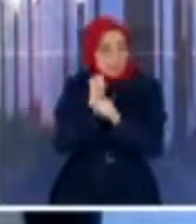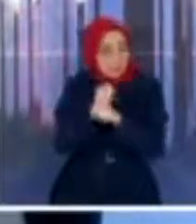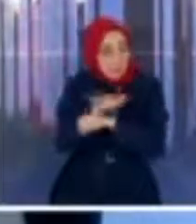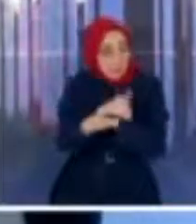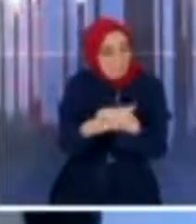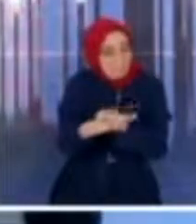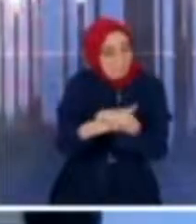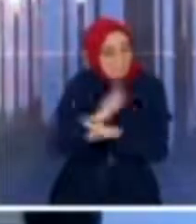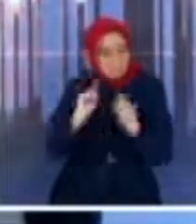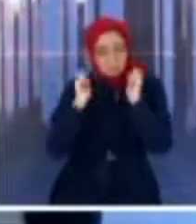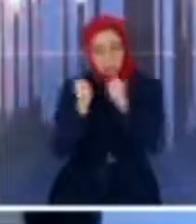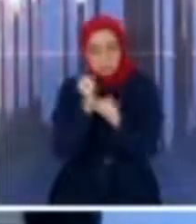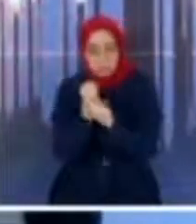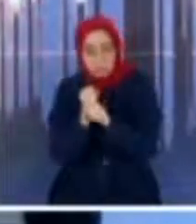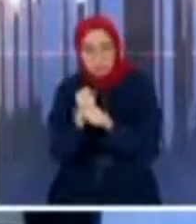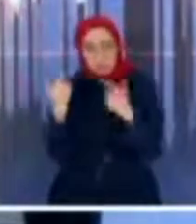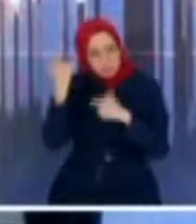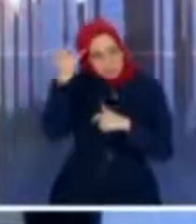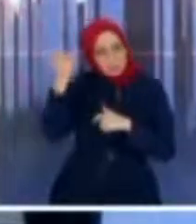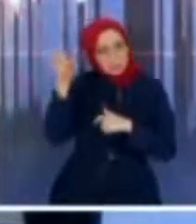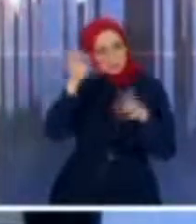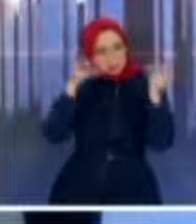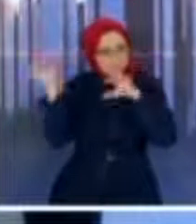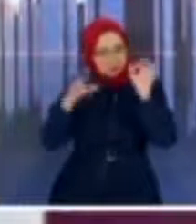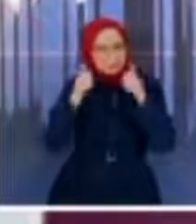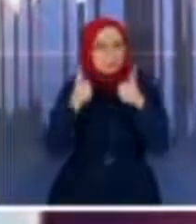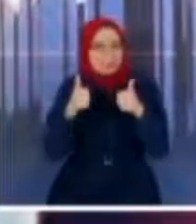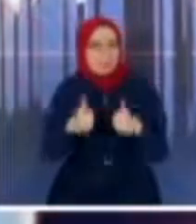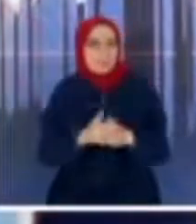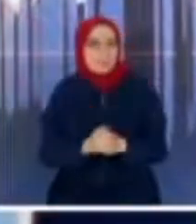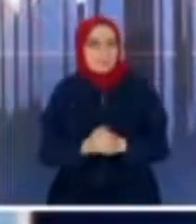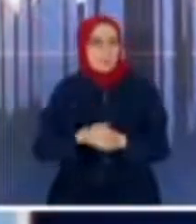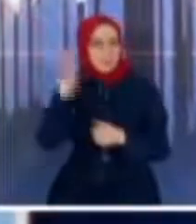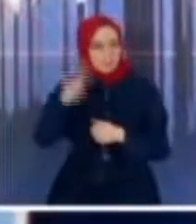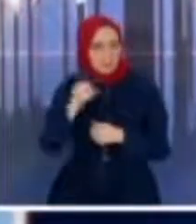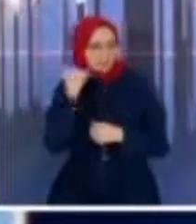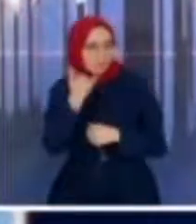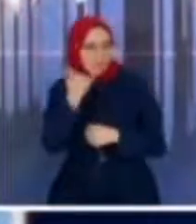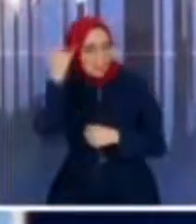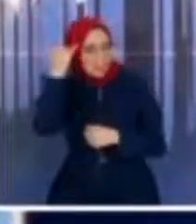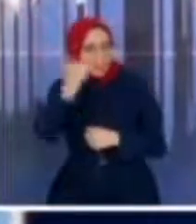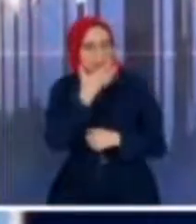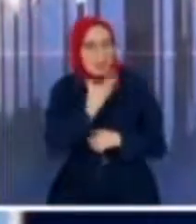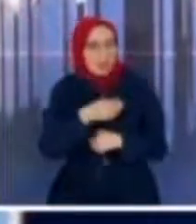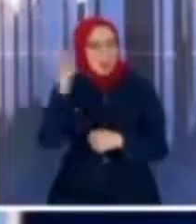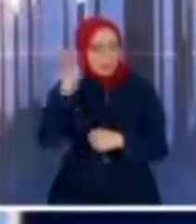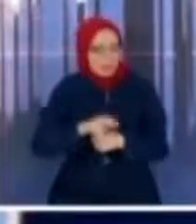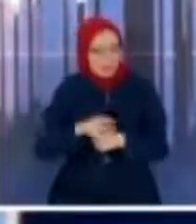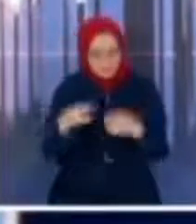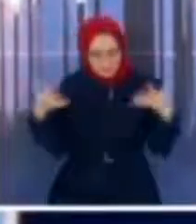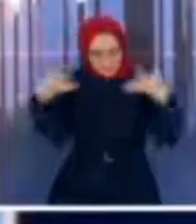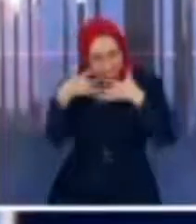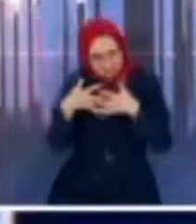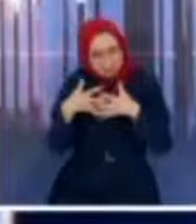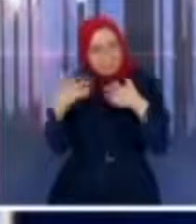العمل. شنو رأيك في الزخم هذا كل من مبادرات؟ أعتقد أنه برشا مبادرات متكاملة حتى بينات بعضها، يعني